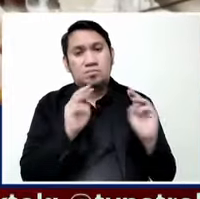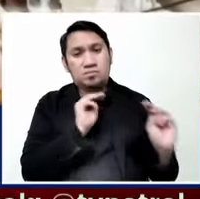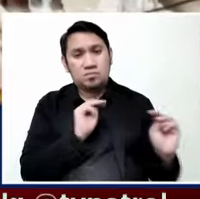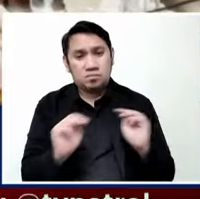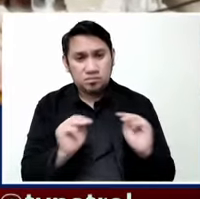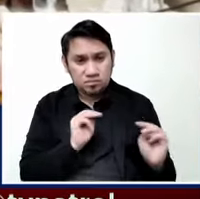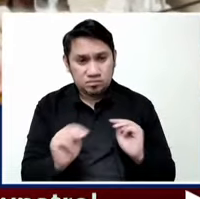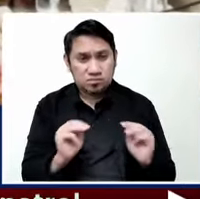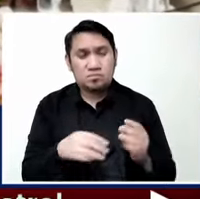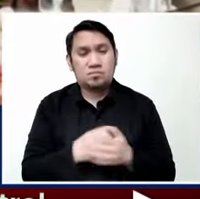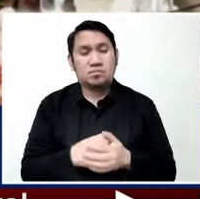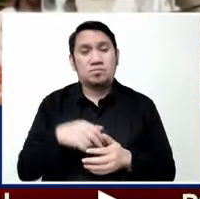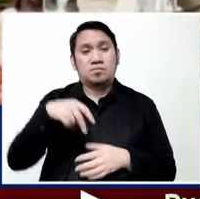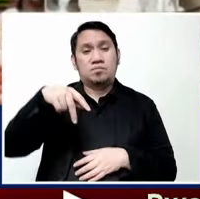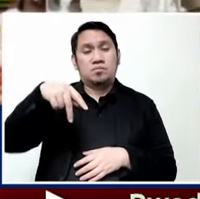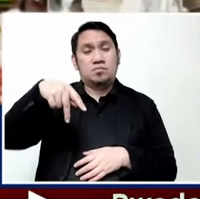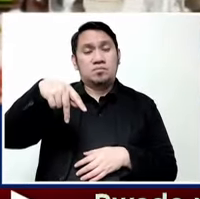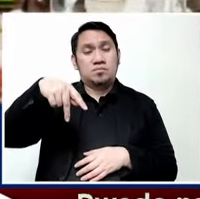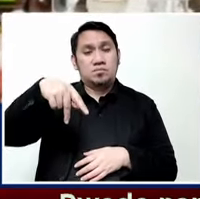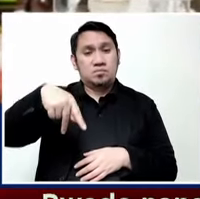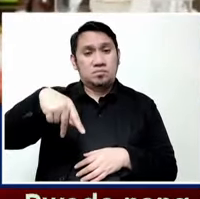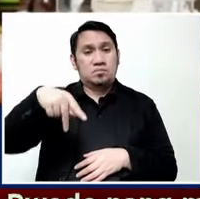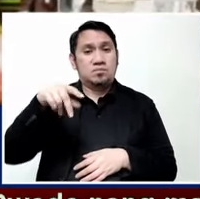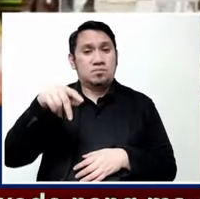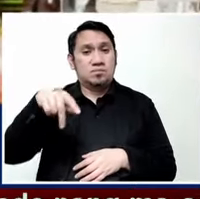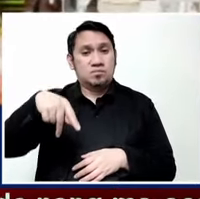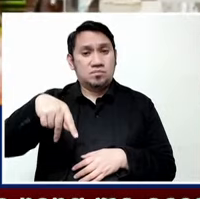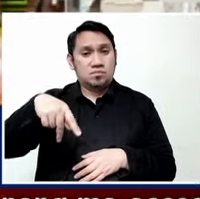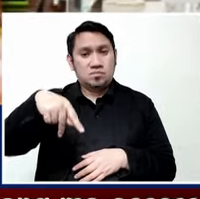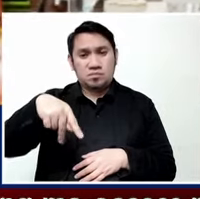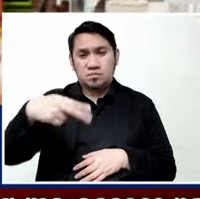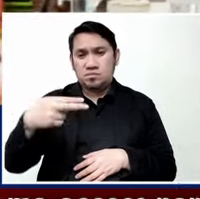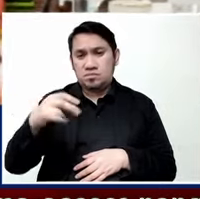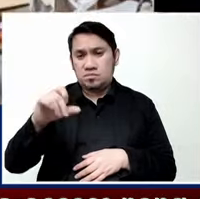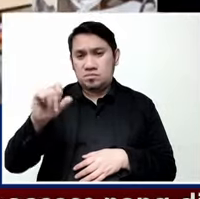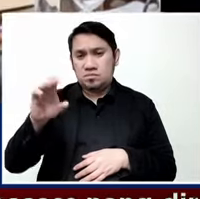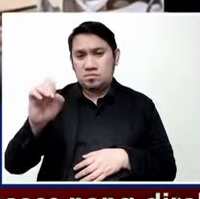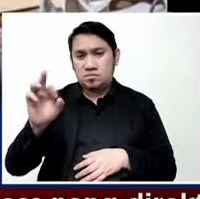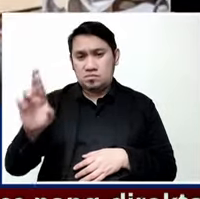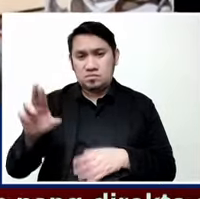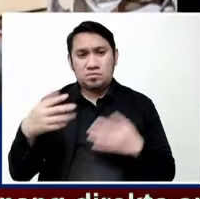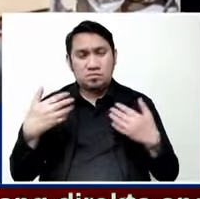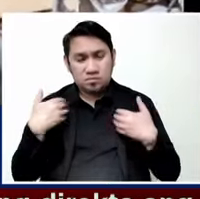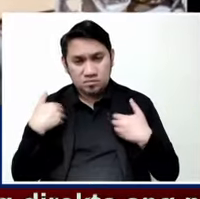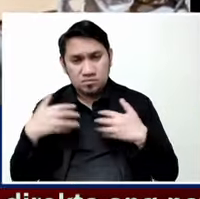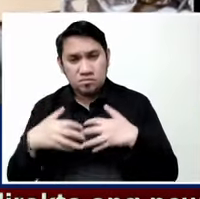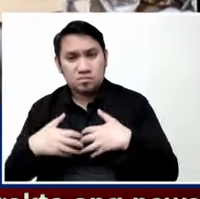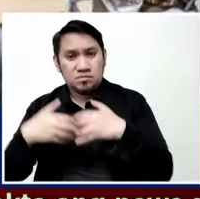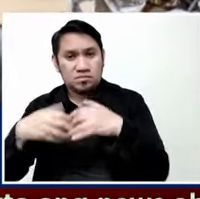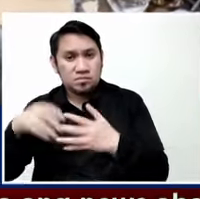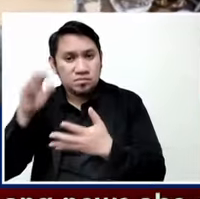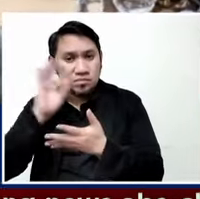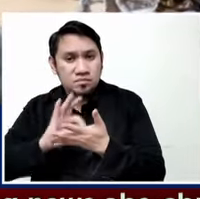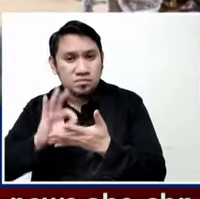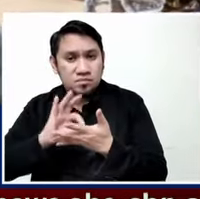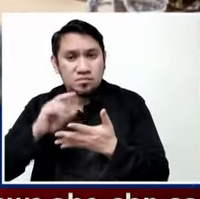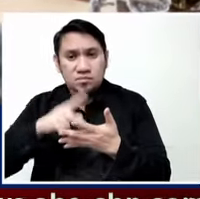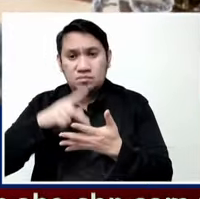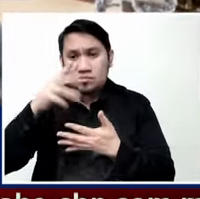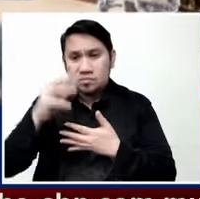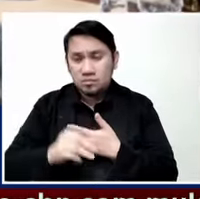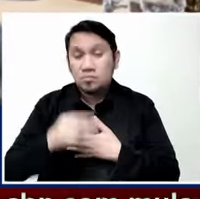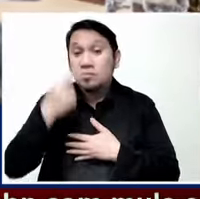ng Philippine Sugar Corporation o PhilSucor upang bumuo ng financing programs para sa mga